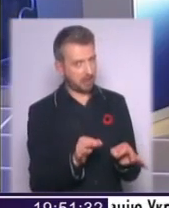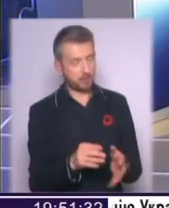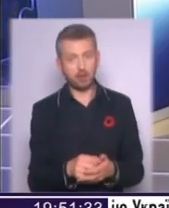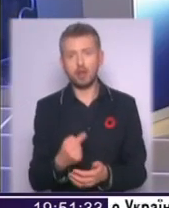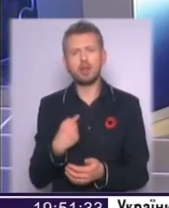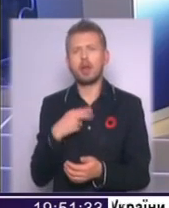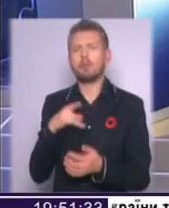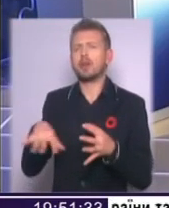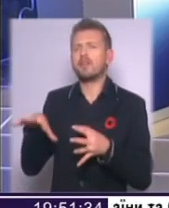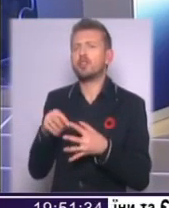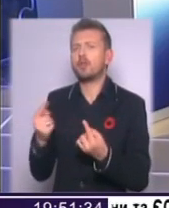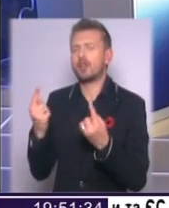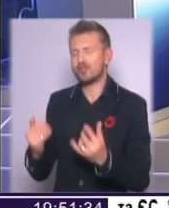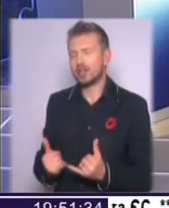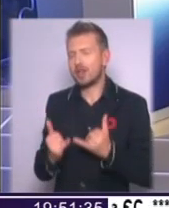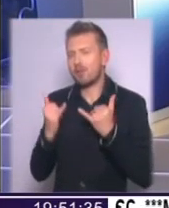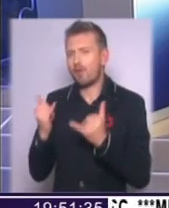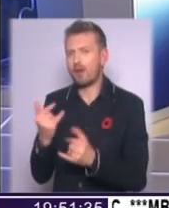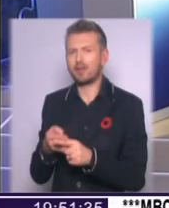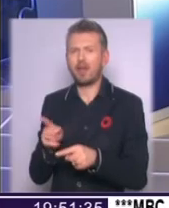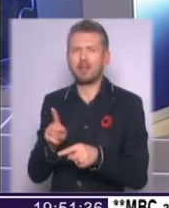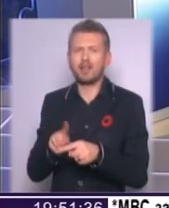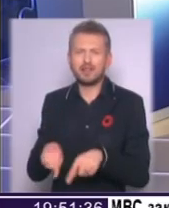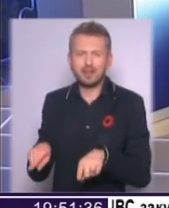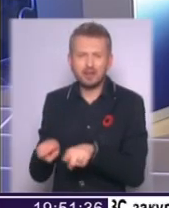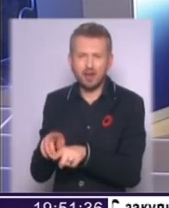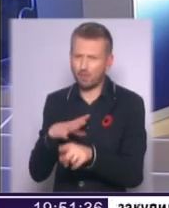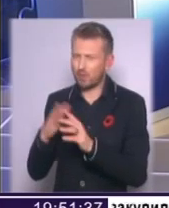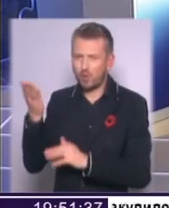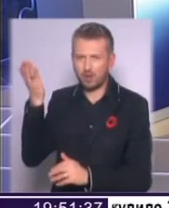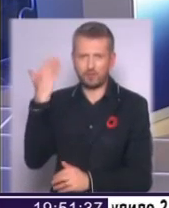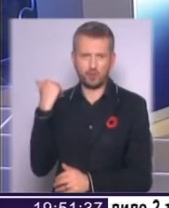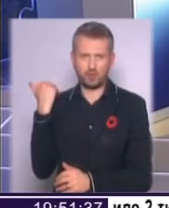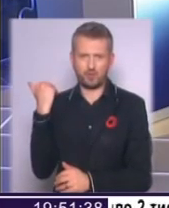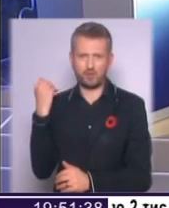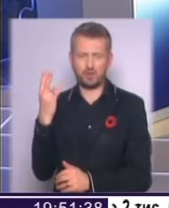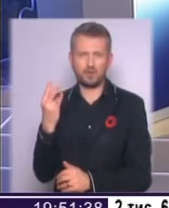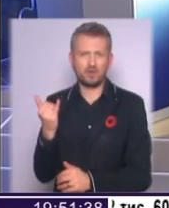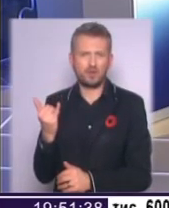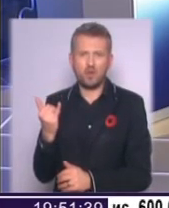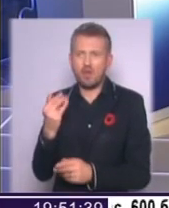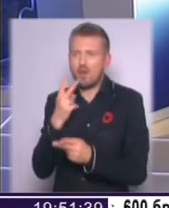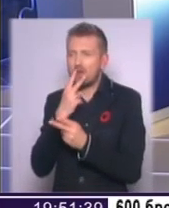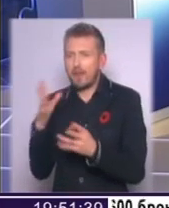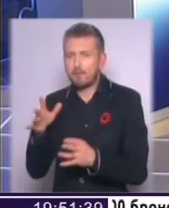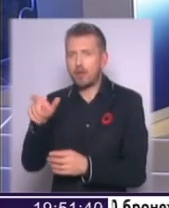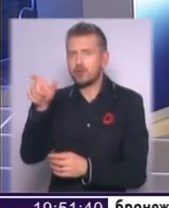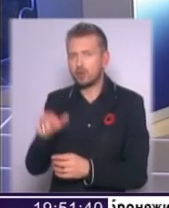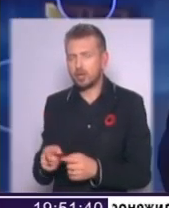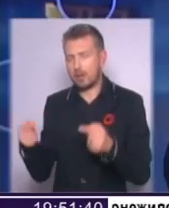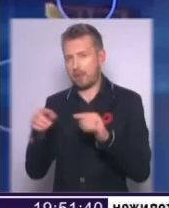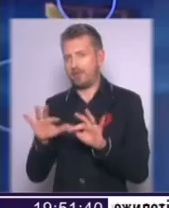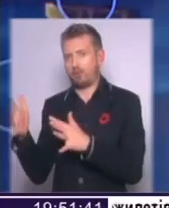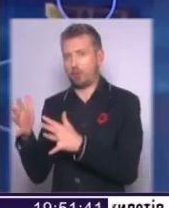всій величезній повазі, але це так було давно, ну, не бачила людина певних подій.